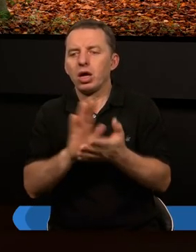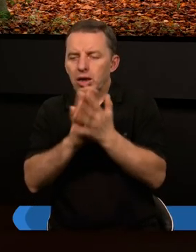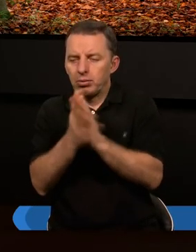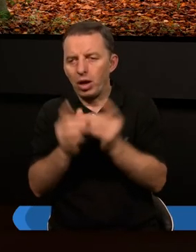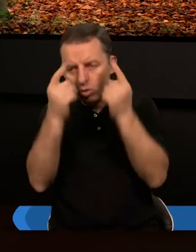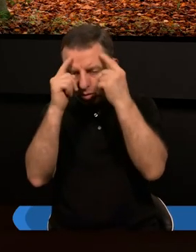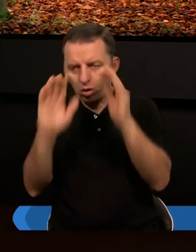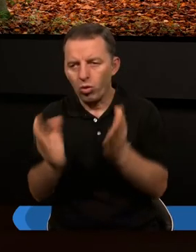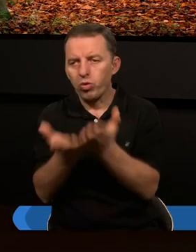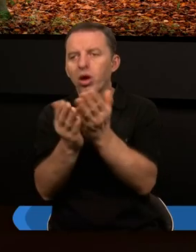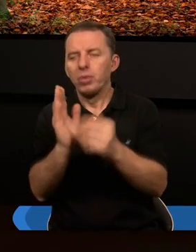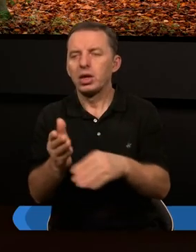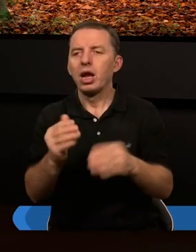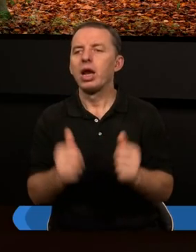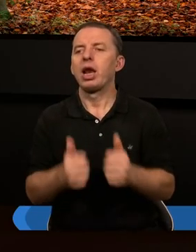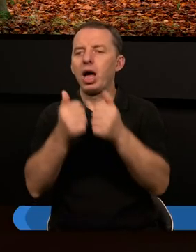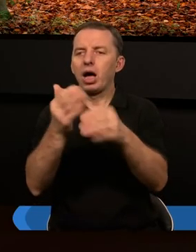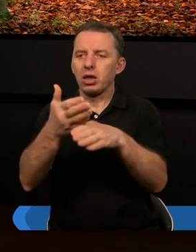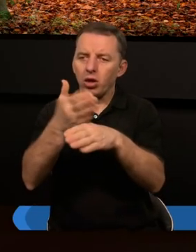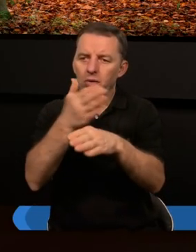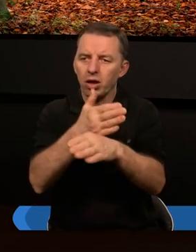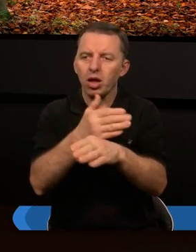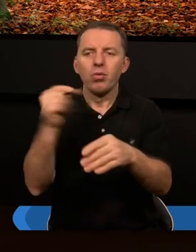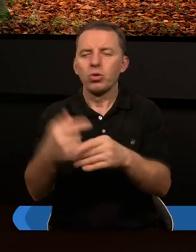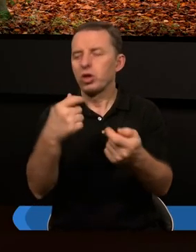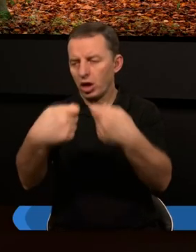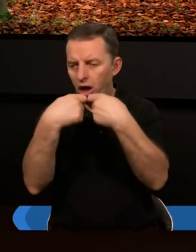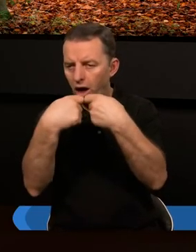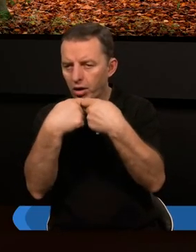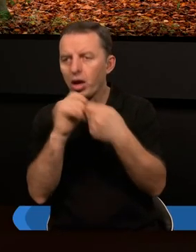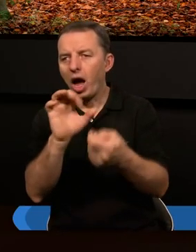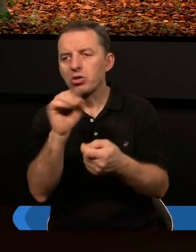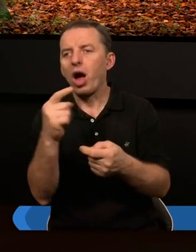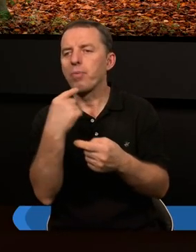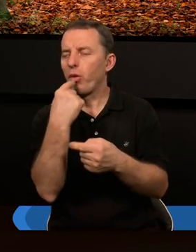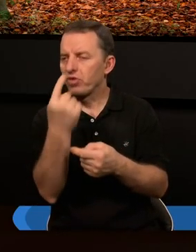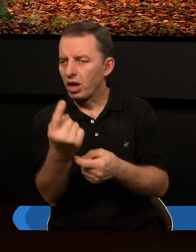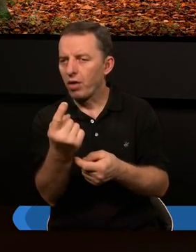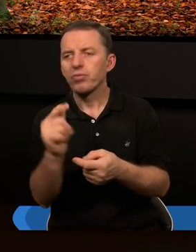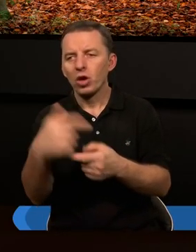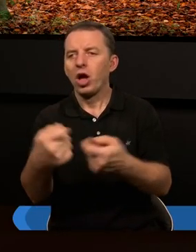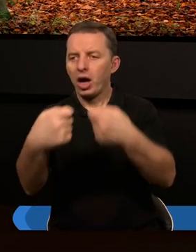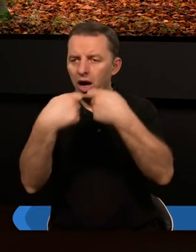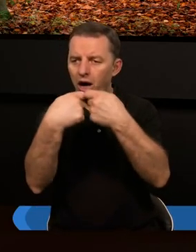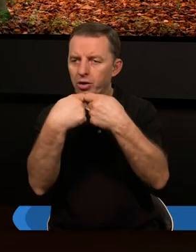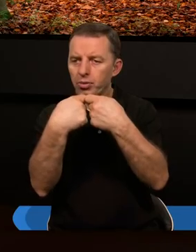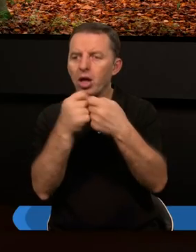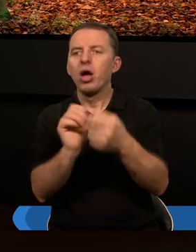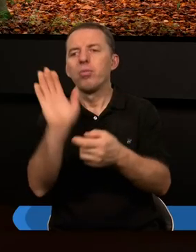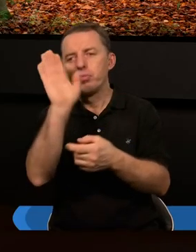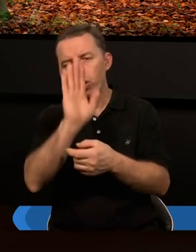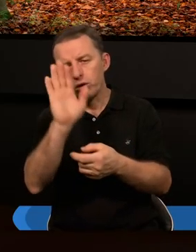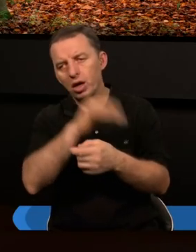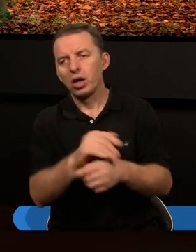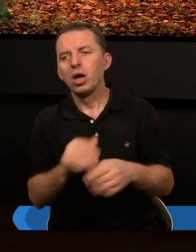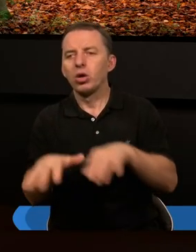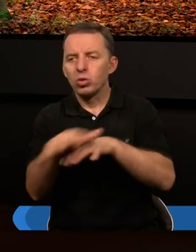umysłu, to uświęcenie będzie następowało, bo ono musi się karmić, tak jak Asiu powiedziałaś. Musi się karmić Bogiem,